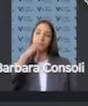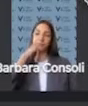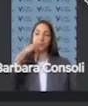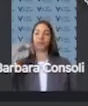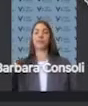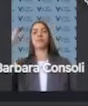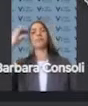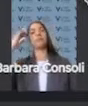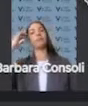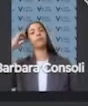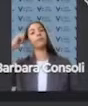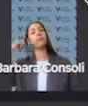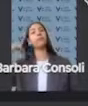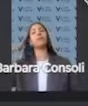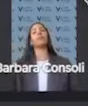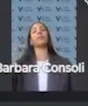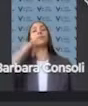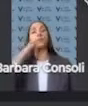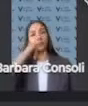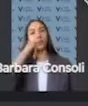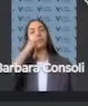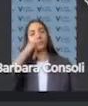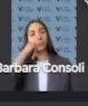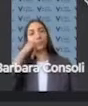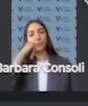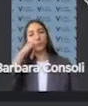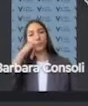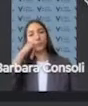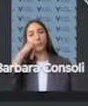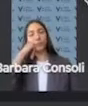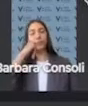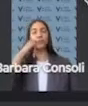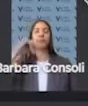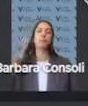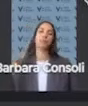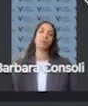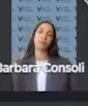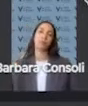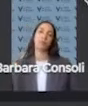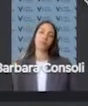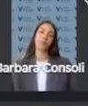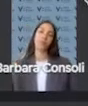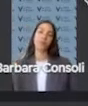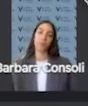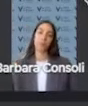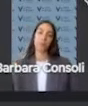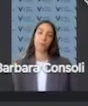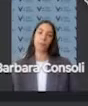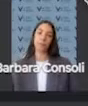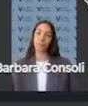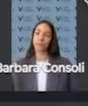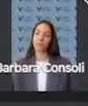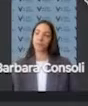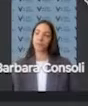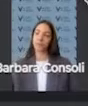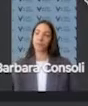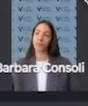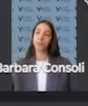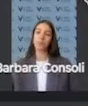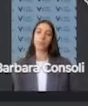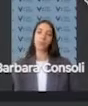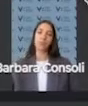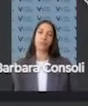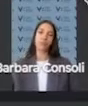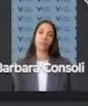percorso. Quindi io vi ringrazio anche a nome di Atenea Napoli, ringrazio gli studenti che ci hanno ascoltato e hanno partecipato a questo